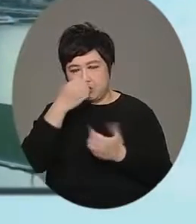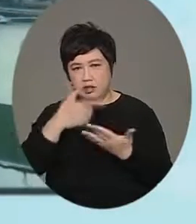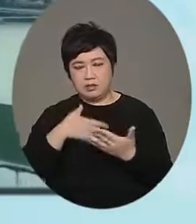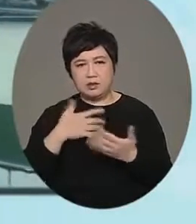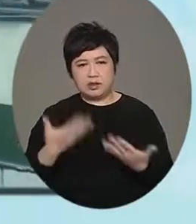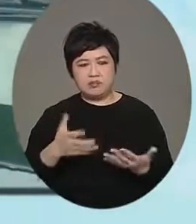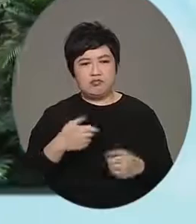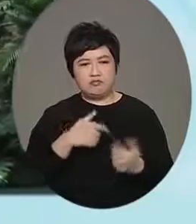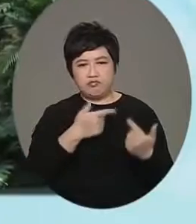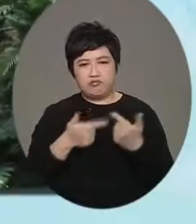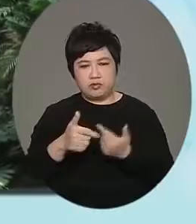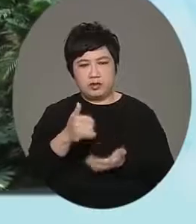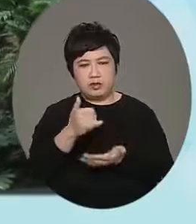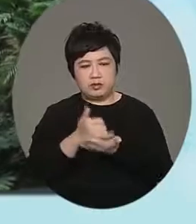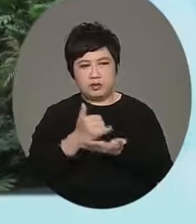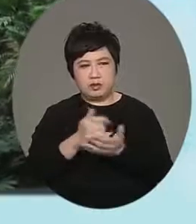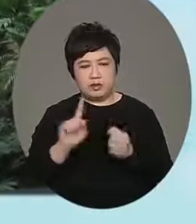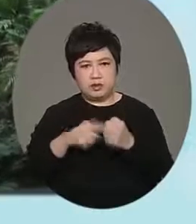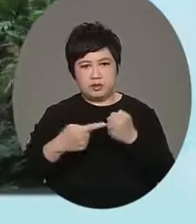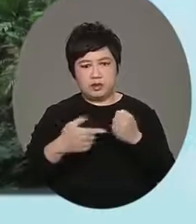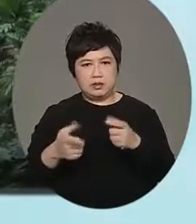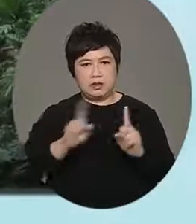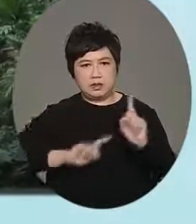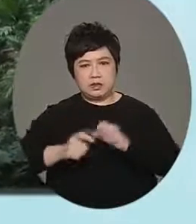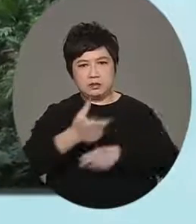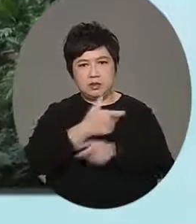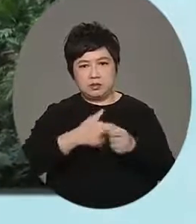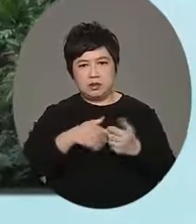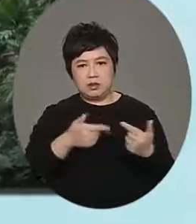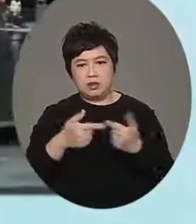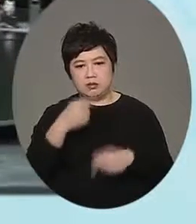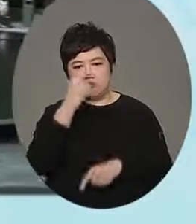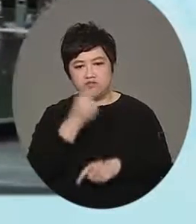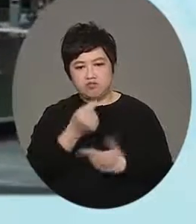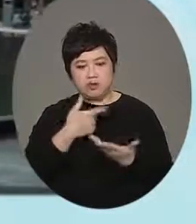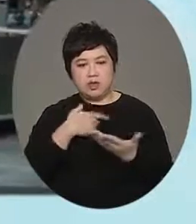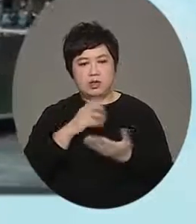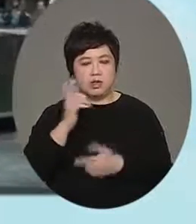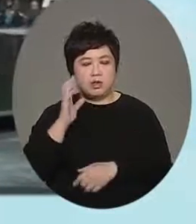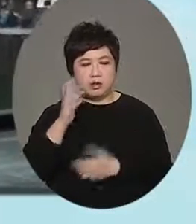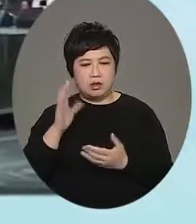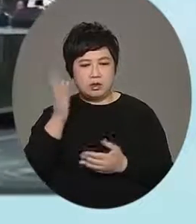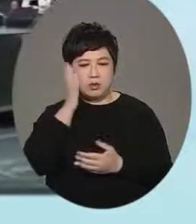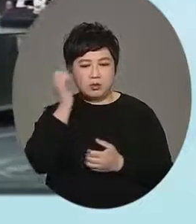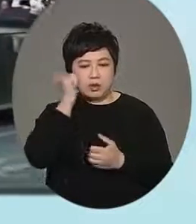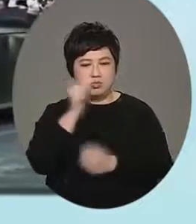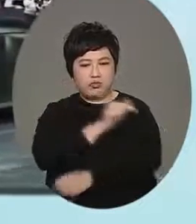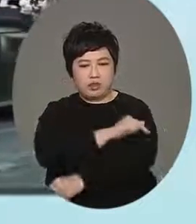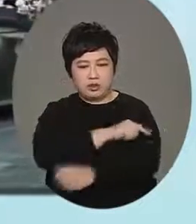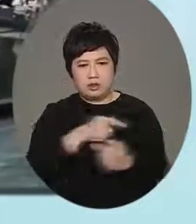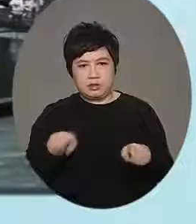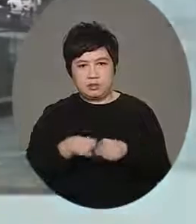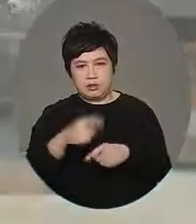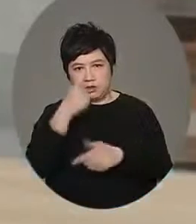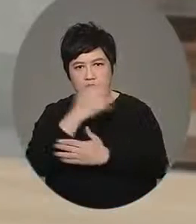全球最自由經濟體，緊隨的分別是新西蘭、澳洲、瑞士和愛爾蘭。香港電台記者鄺湛報